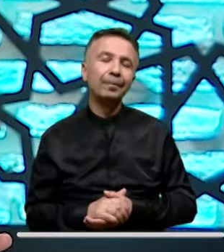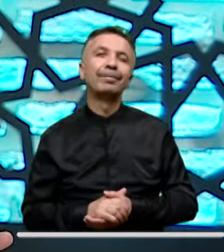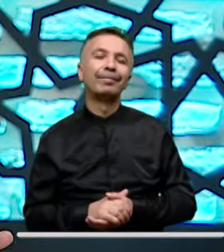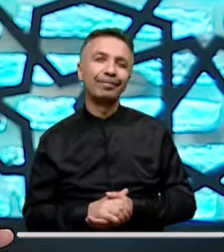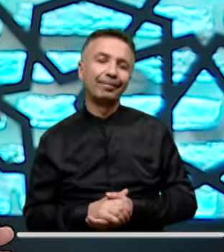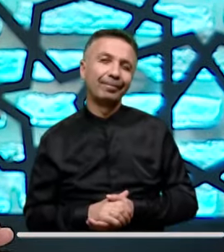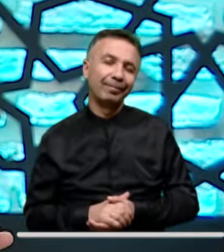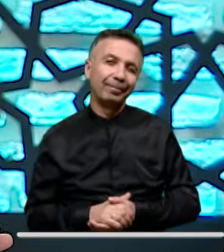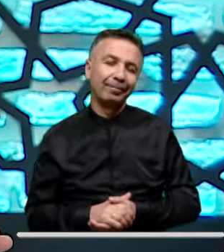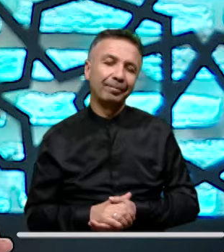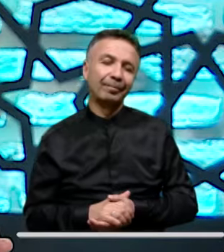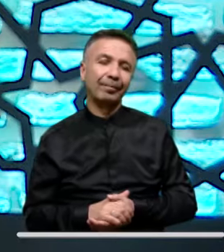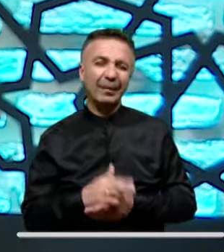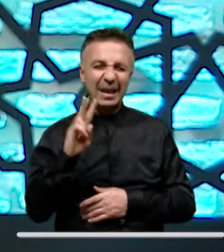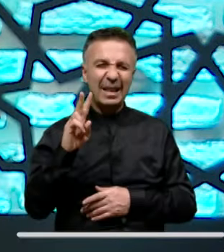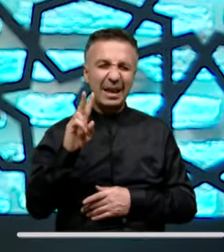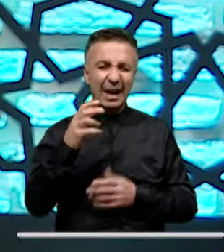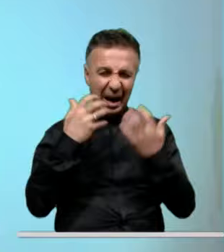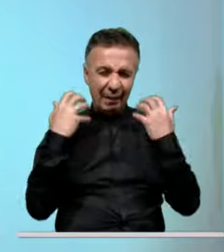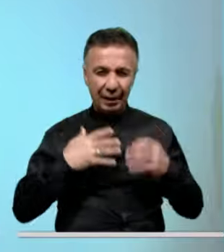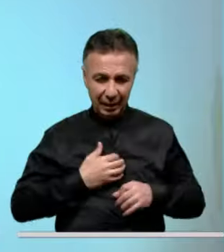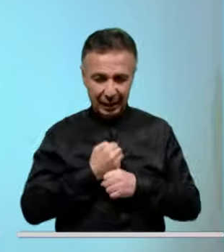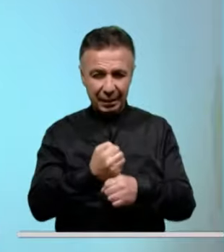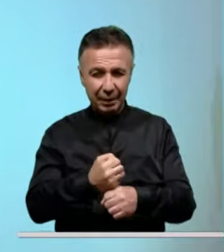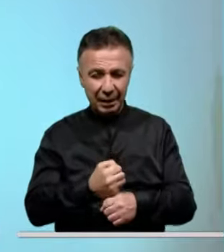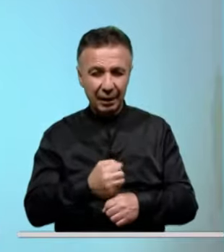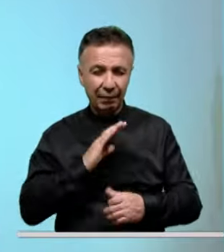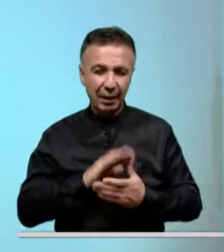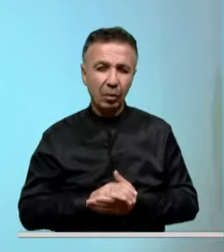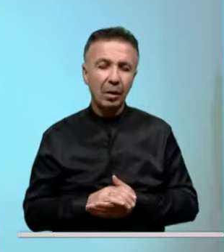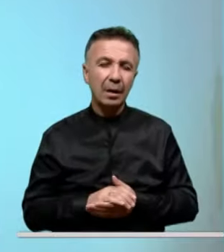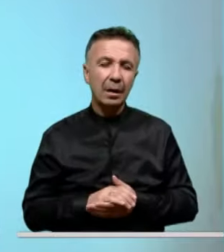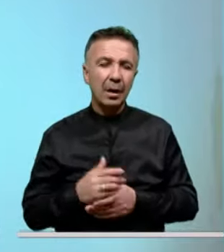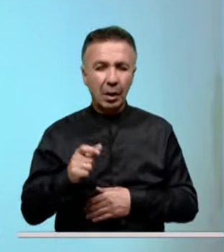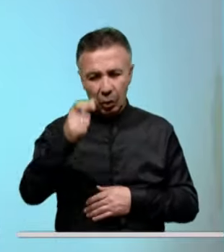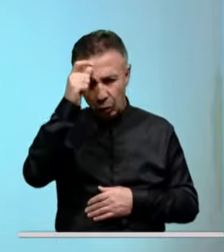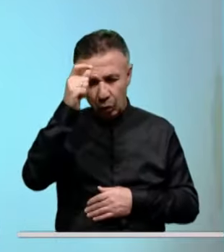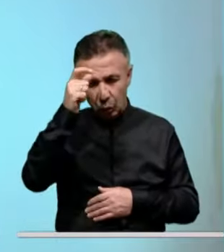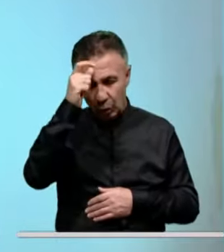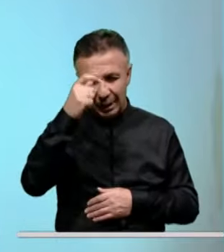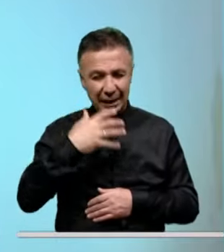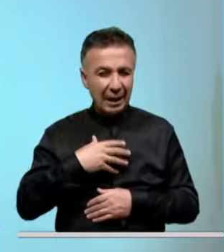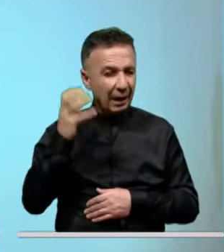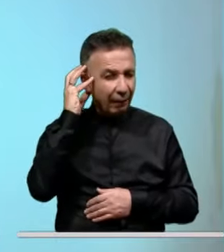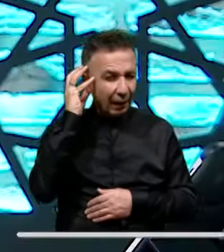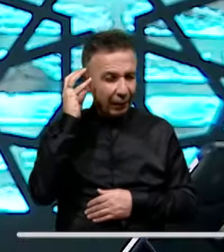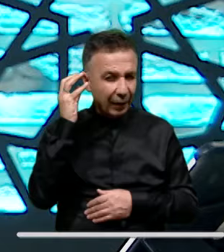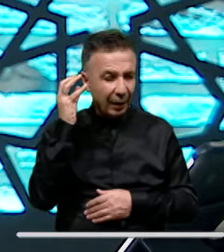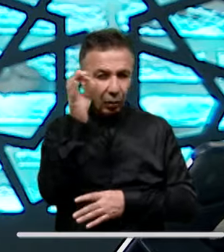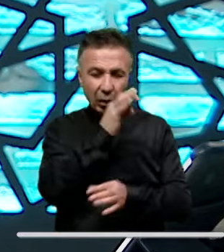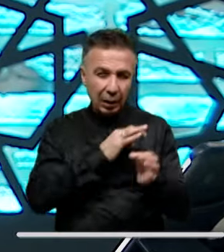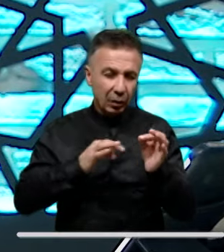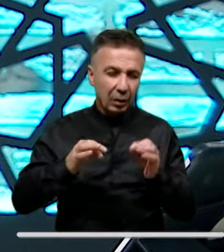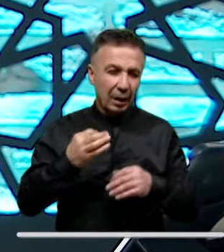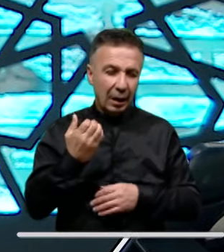Şimdi teyzemizin iki adağı varmış hocam. Ben bu adaklarımı Türkiye Diyanet Vakfı aracılığıyla Gazze'ye